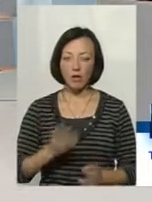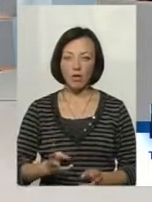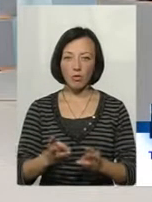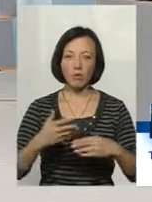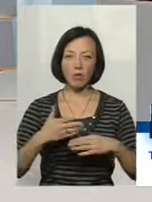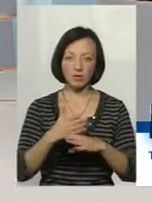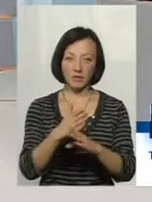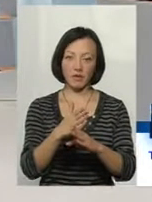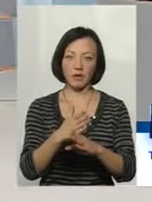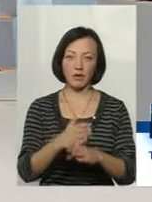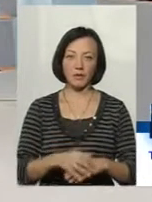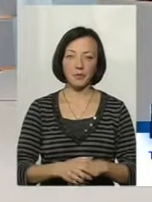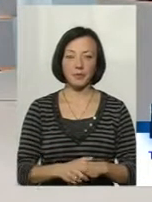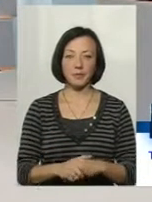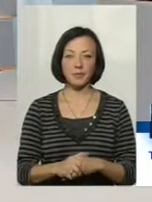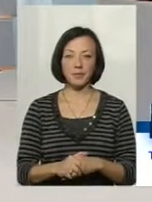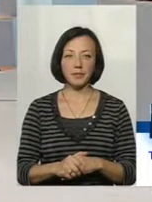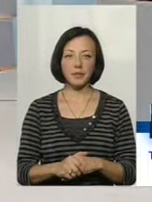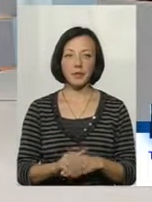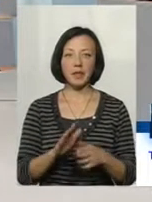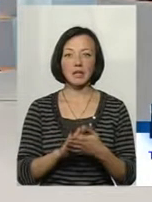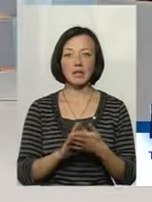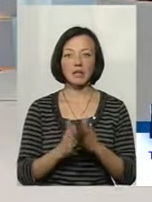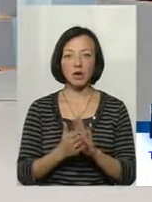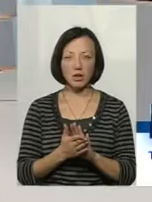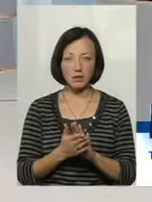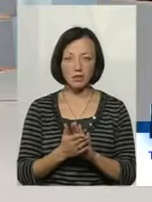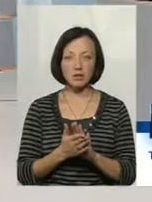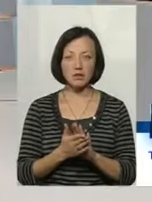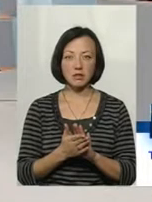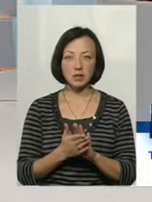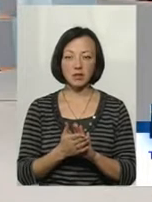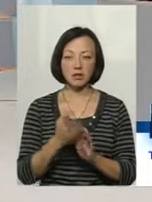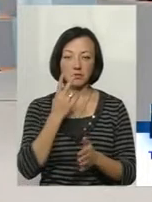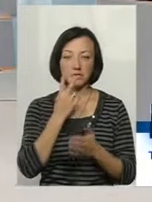розвалило. Ну, ситуація,